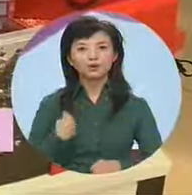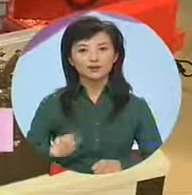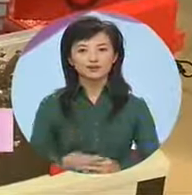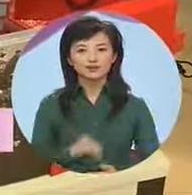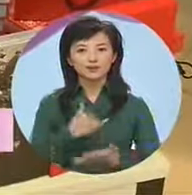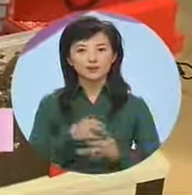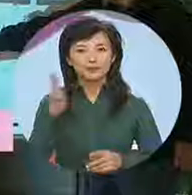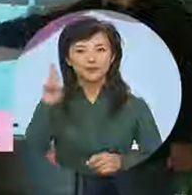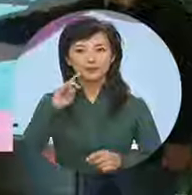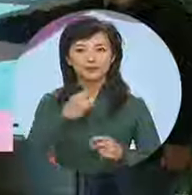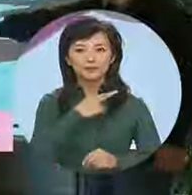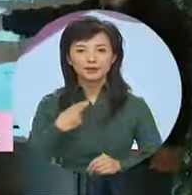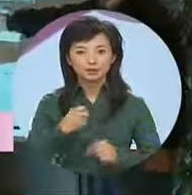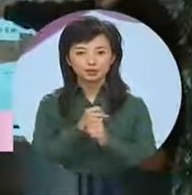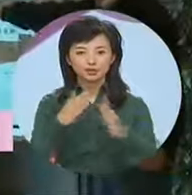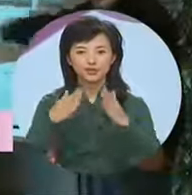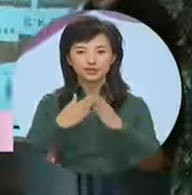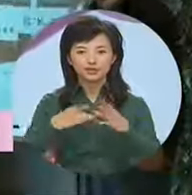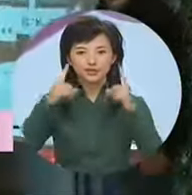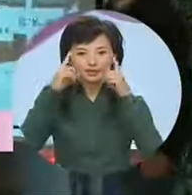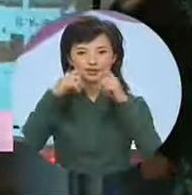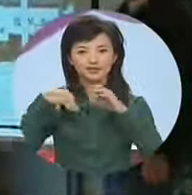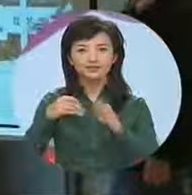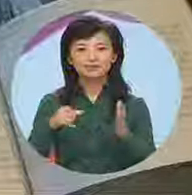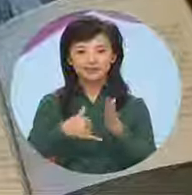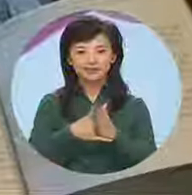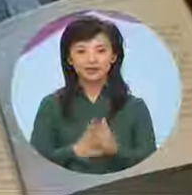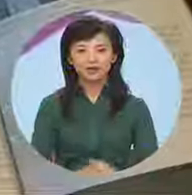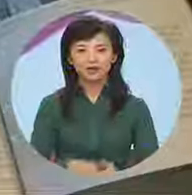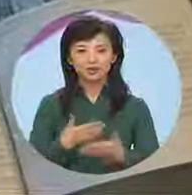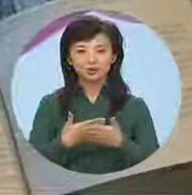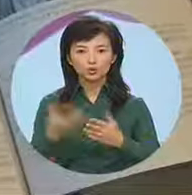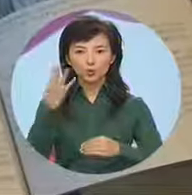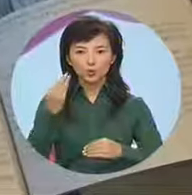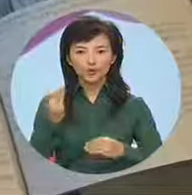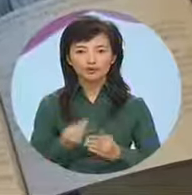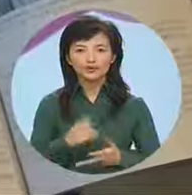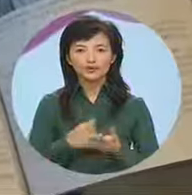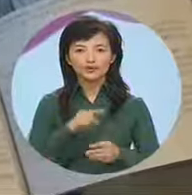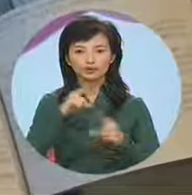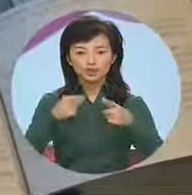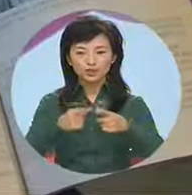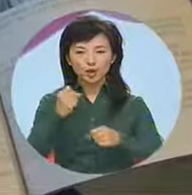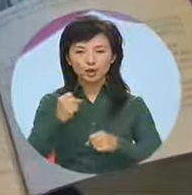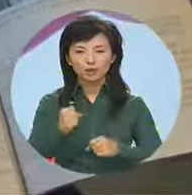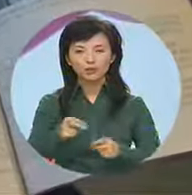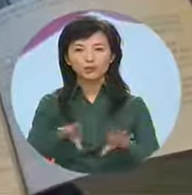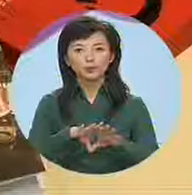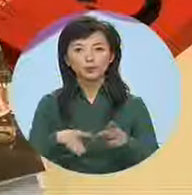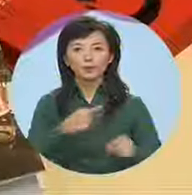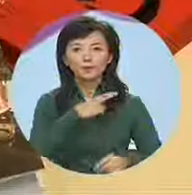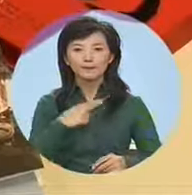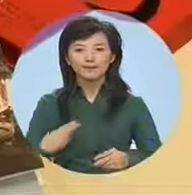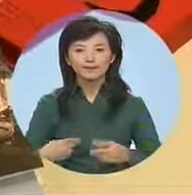由近百名北京资深作家摄影家参与编短采用图文并茂的形式从不同角度揭示普通北京人